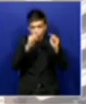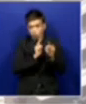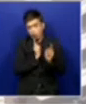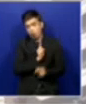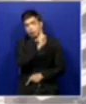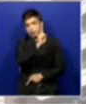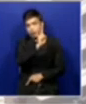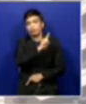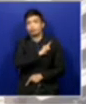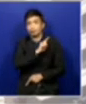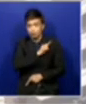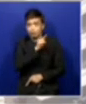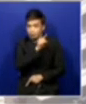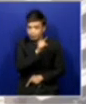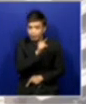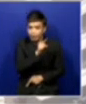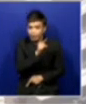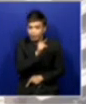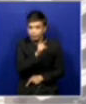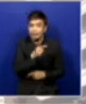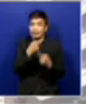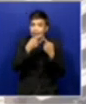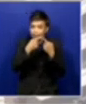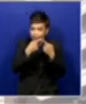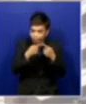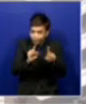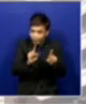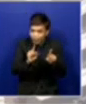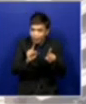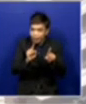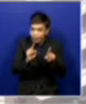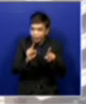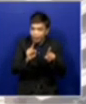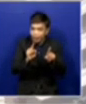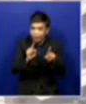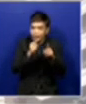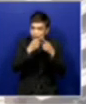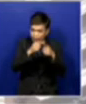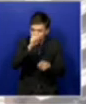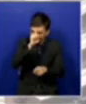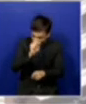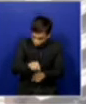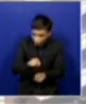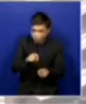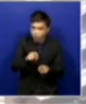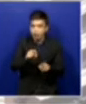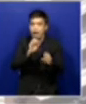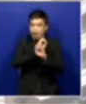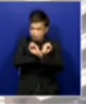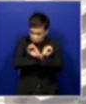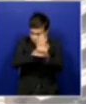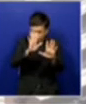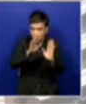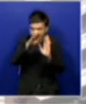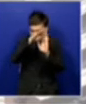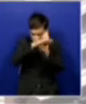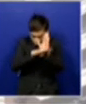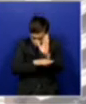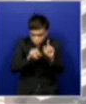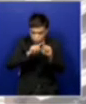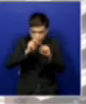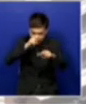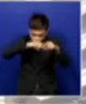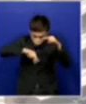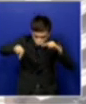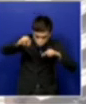นี่ยหลักประชาธิปไตยเนี่ยมันต้องชัดเจนครับตรวจสอบได้โปร่งใสอันนี้เป็